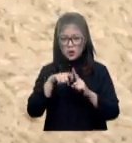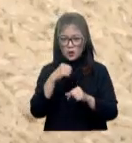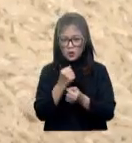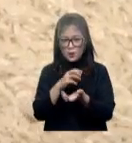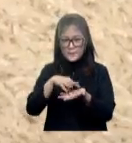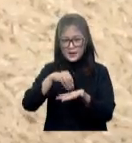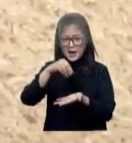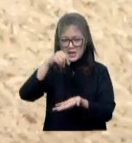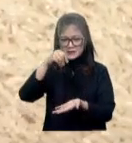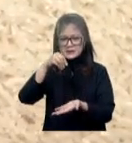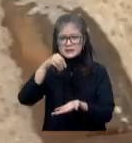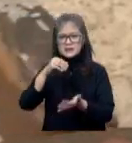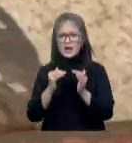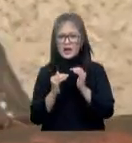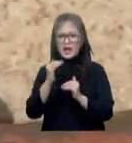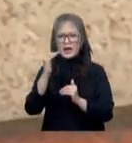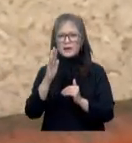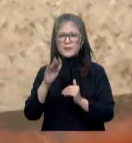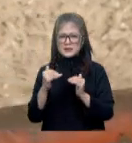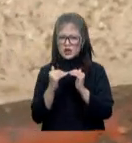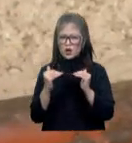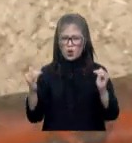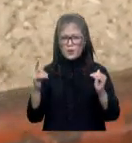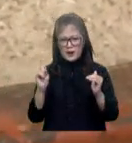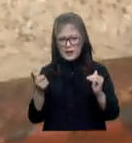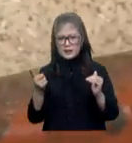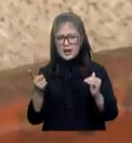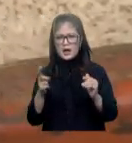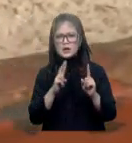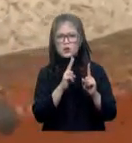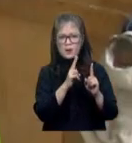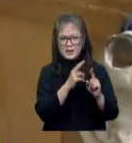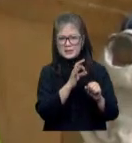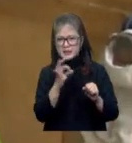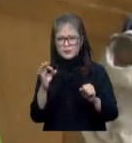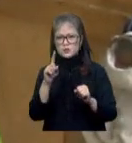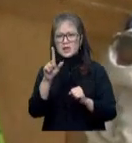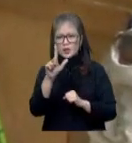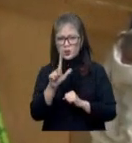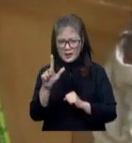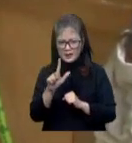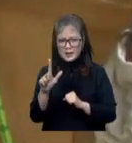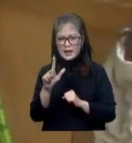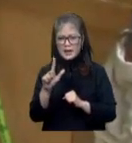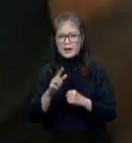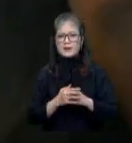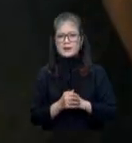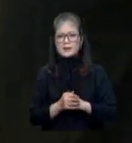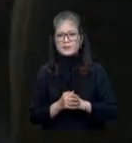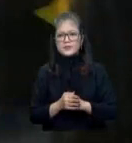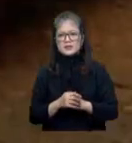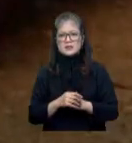juga terpantau masih normal, yaitu dibanderol dengan harga Rp12.000 per liternya. Untuk harga daging seperti daging sapi